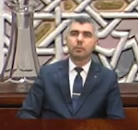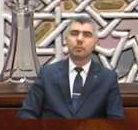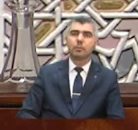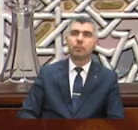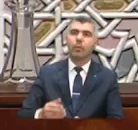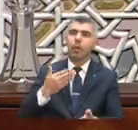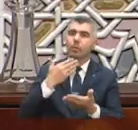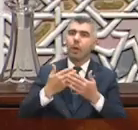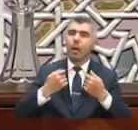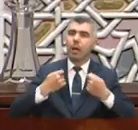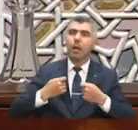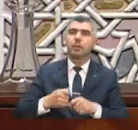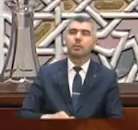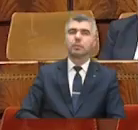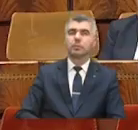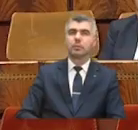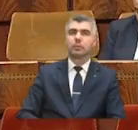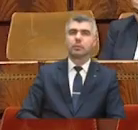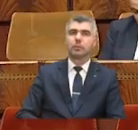شكرا سيد الرئيس. وفي الحقيقه هاد